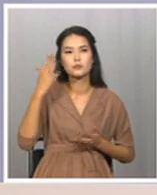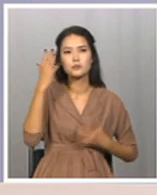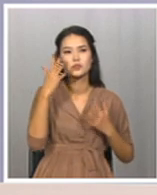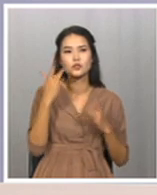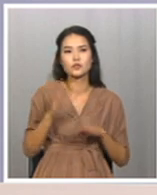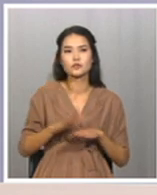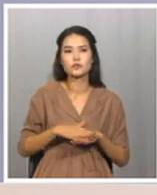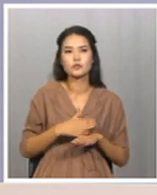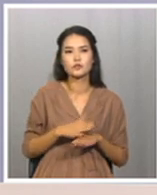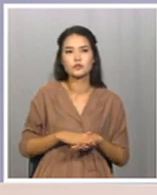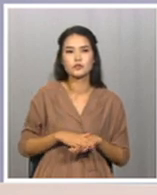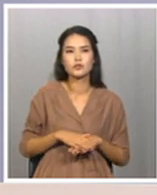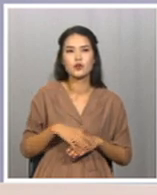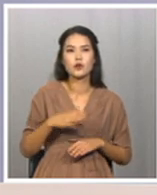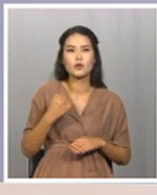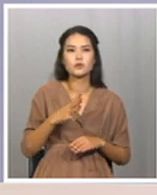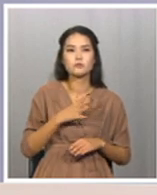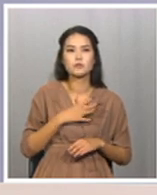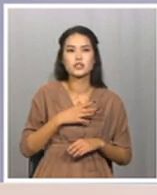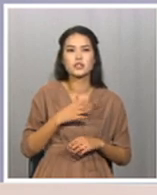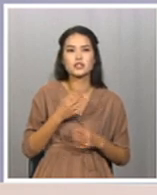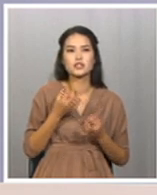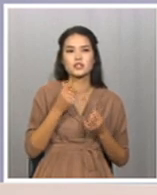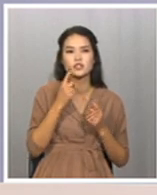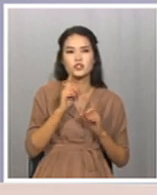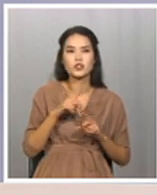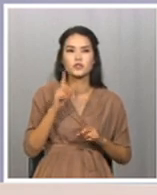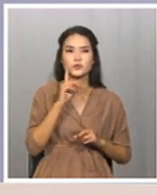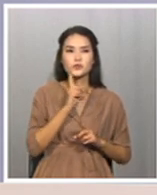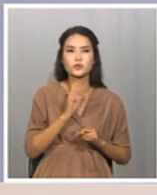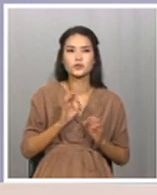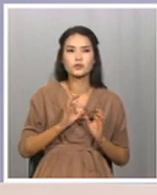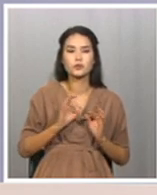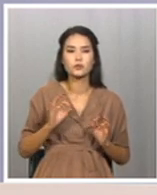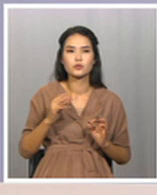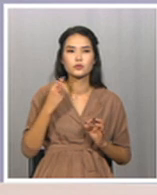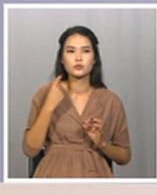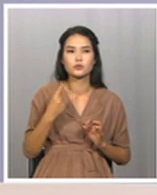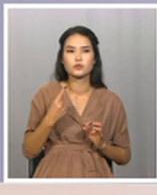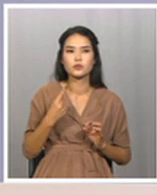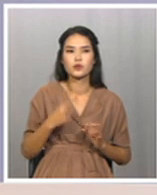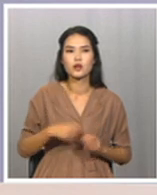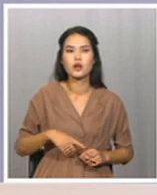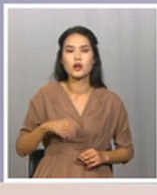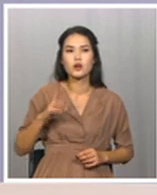мечтательной, доброй. У нее был изящный вкус и тонкий слух.